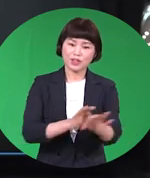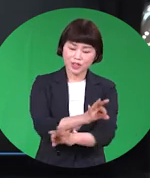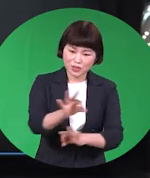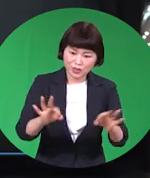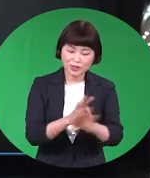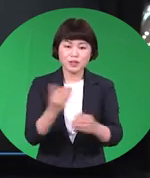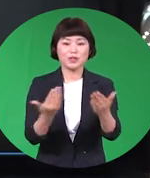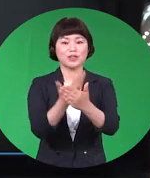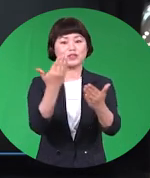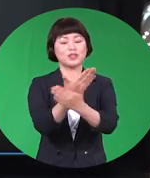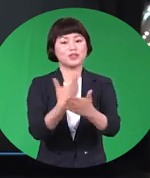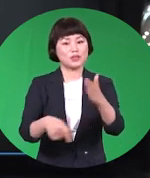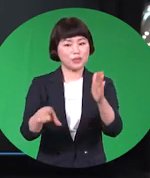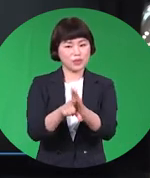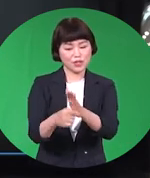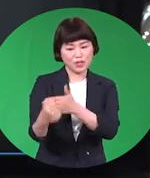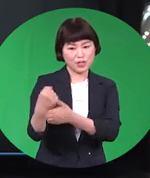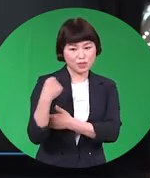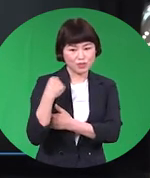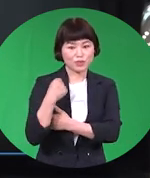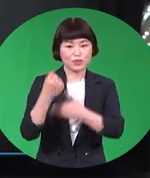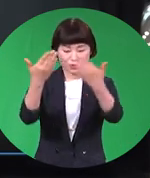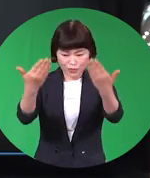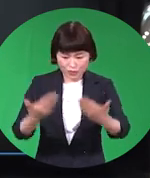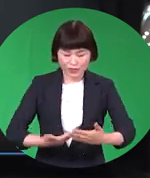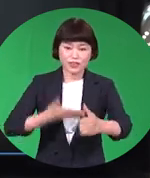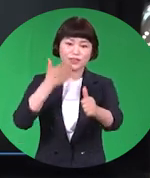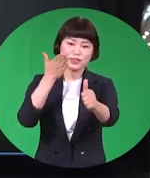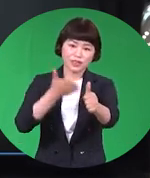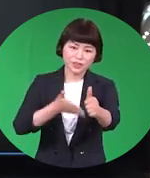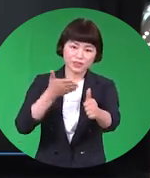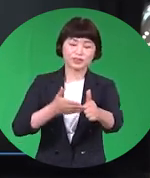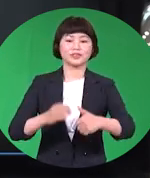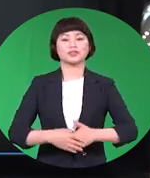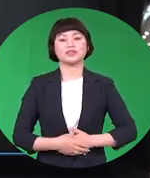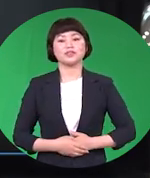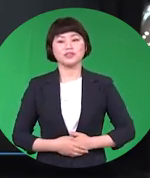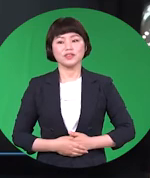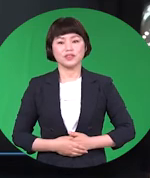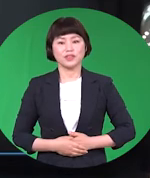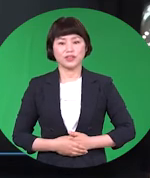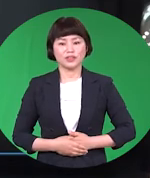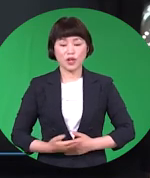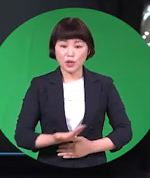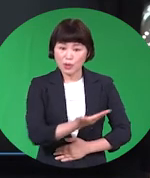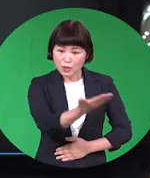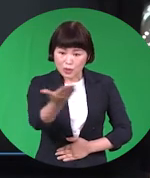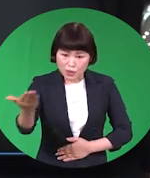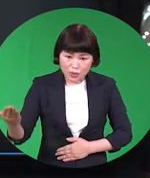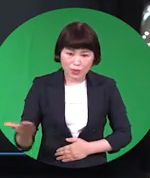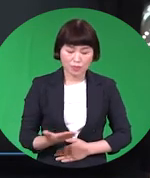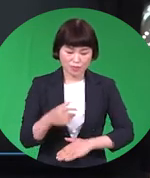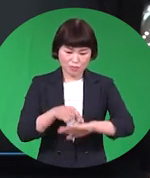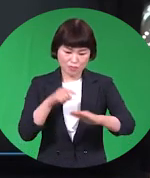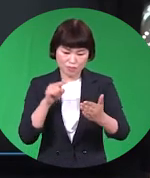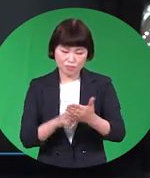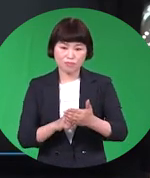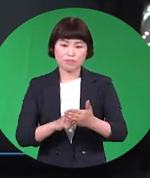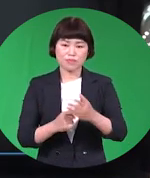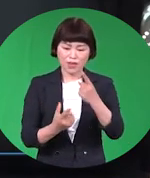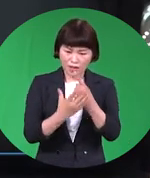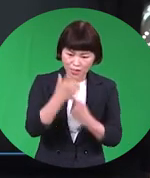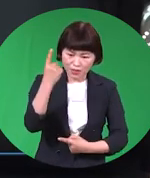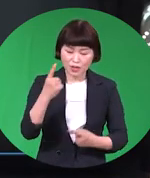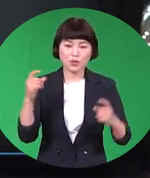활성화의 든든한 밑거름이 되어주실 것을 당부드립니다. 국민 모두의 하나된 마음과